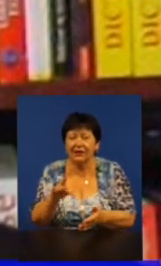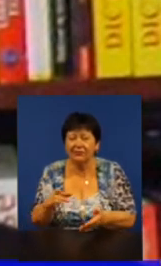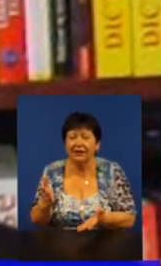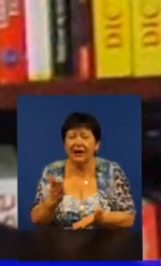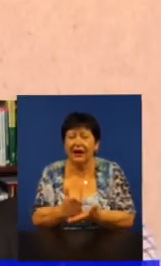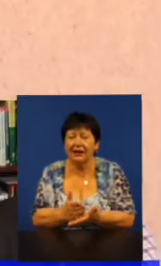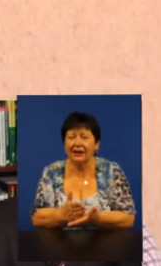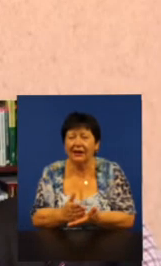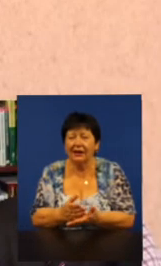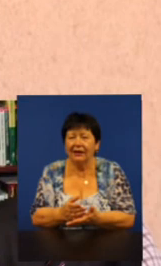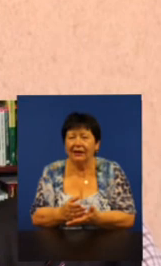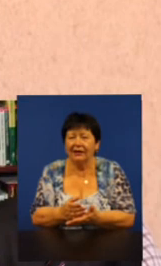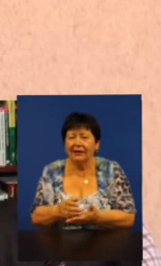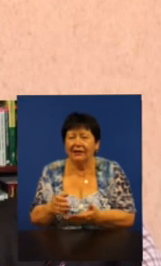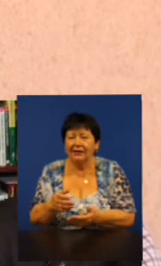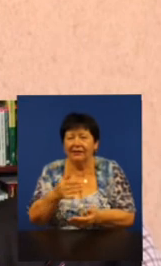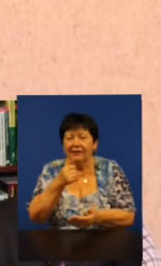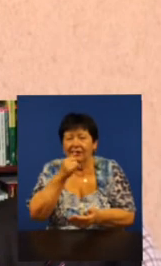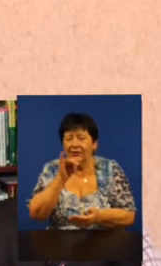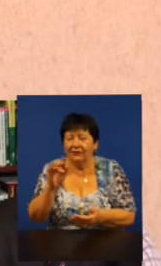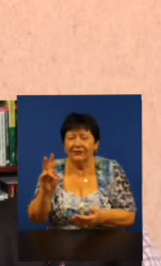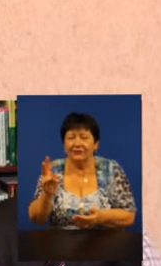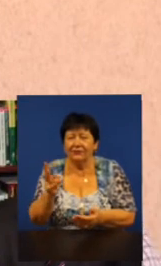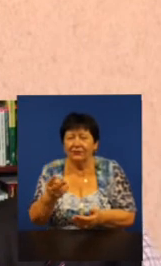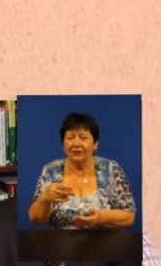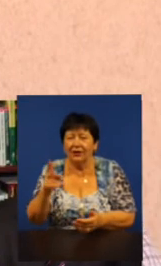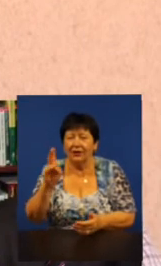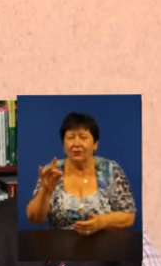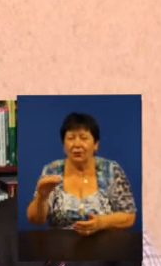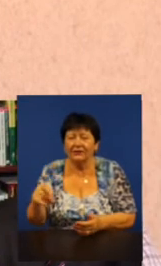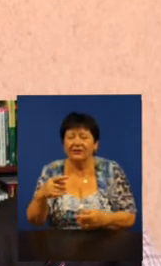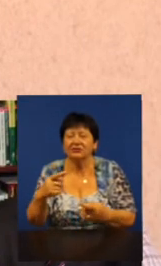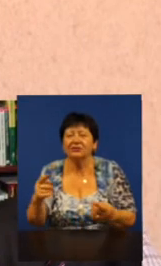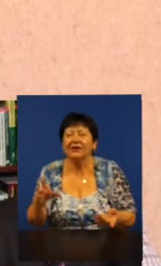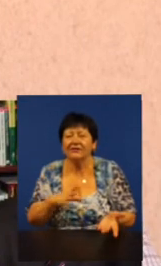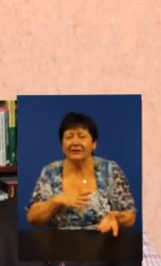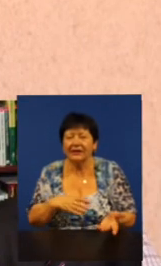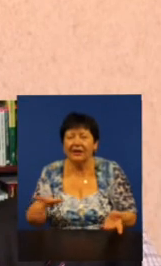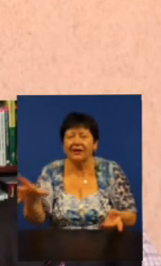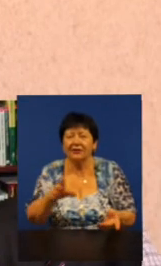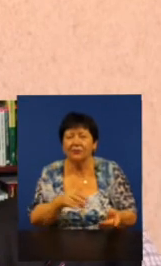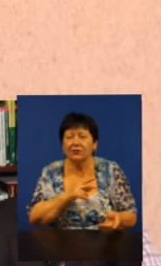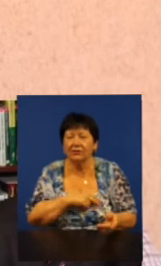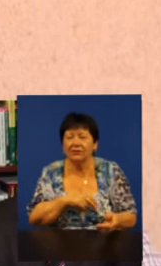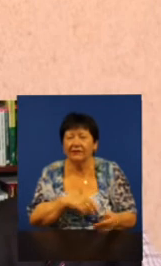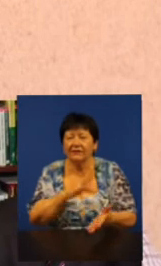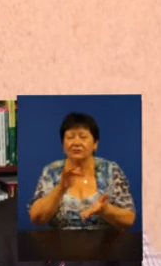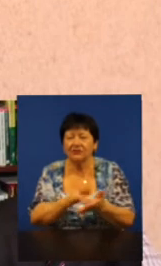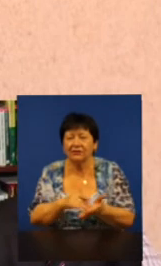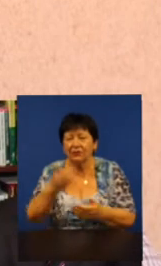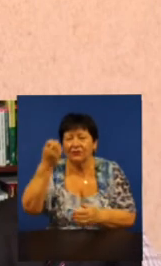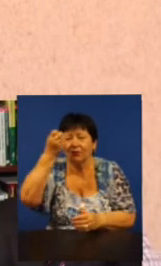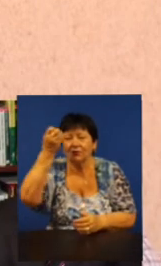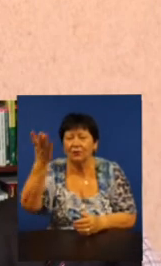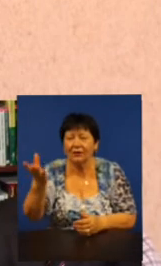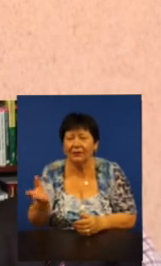ca tine și nu sunt prea mulți, sunt vreo 2-3, uite, doamna Colța, cine mai sunt acolo care conlucrez, e ca un centru de cultură, uite, și